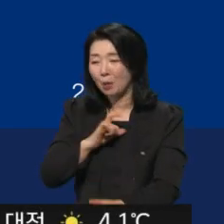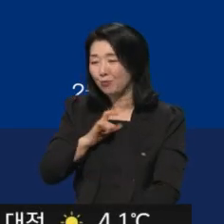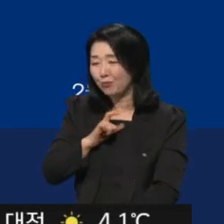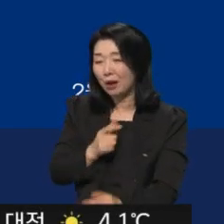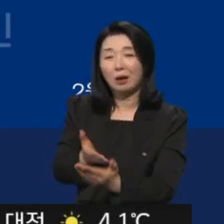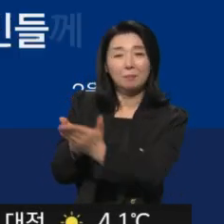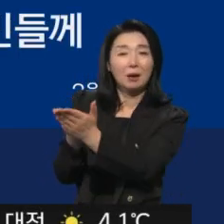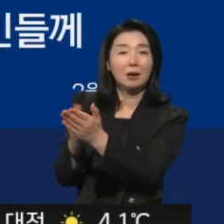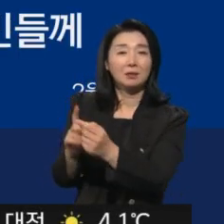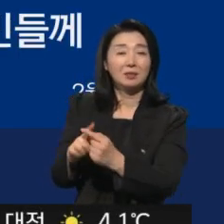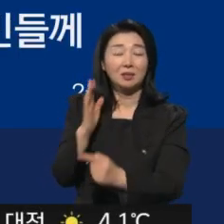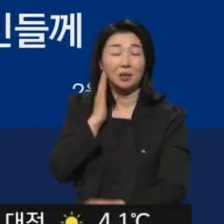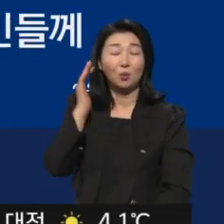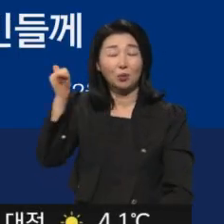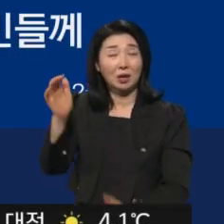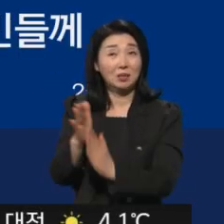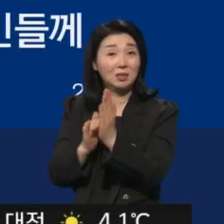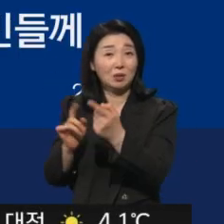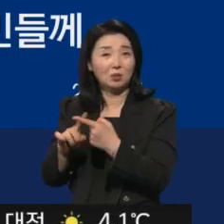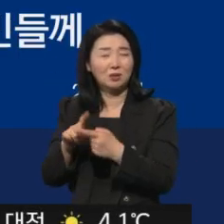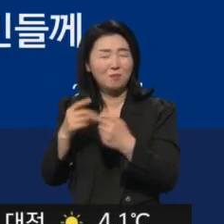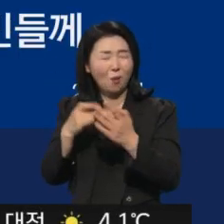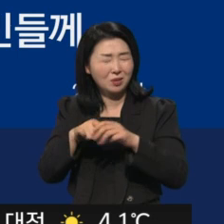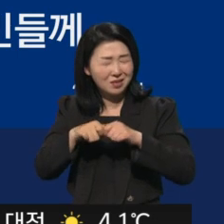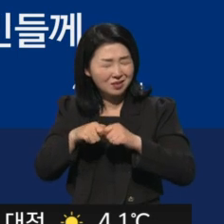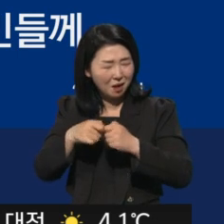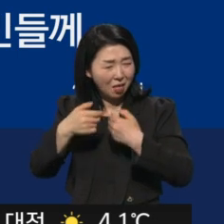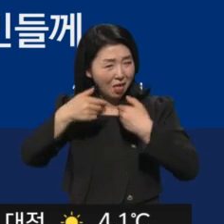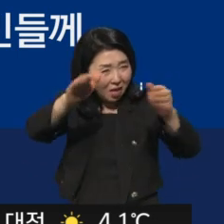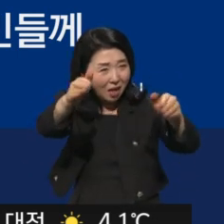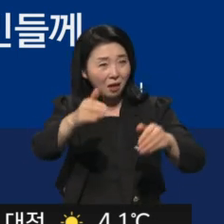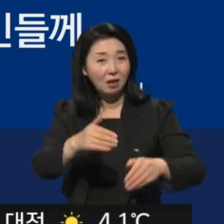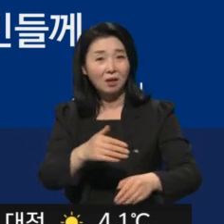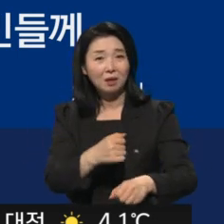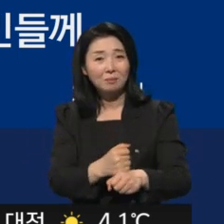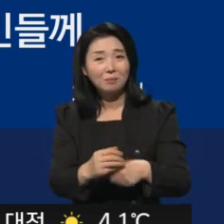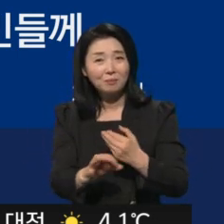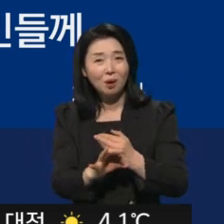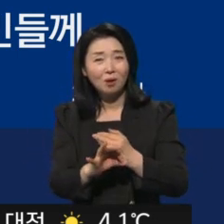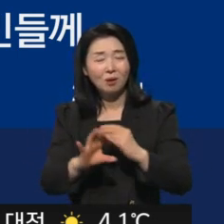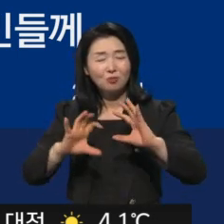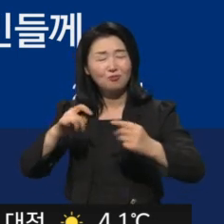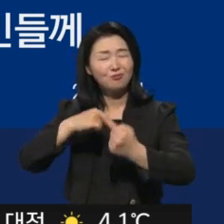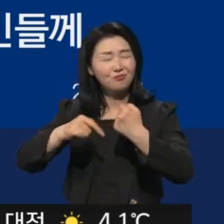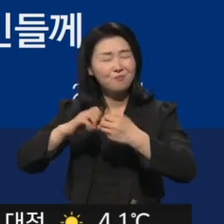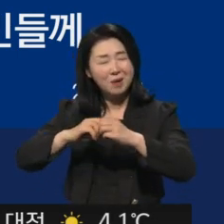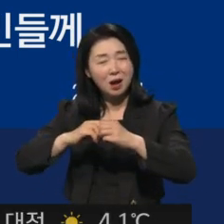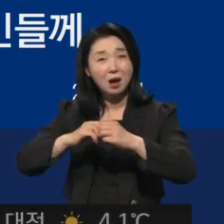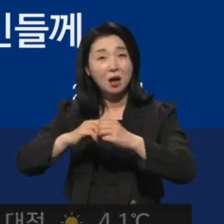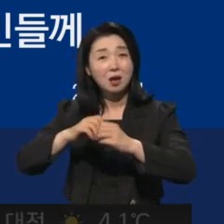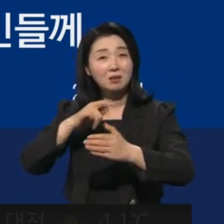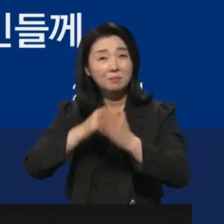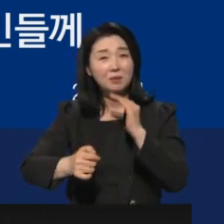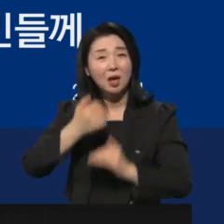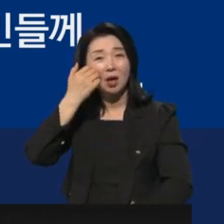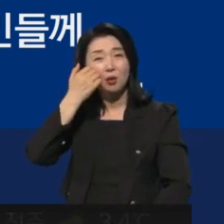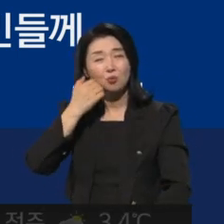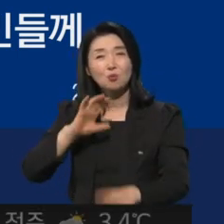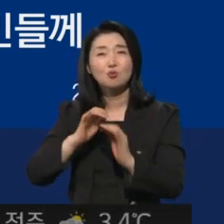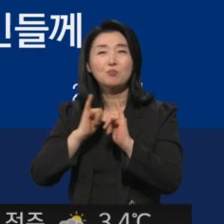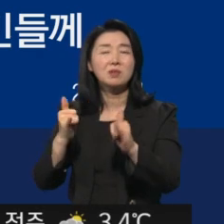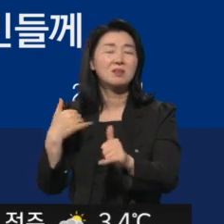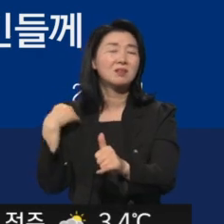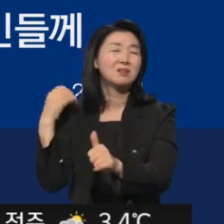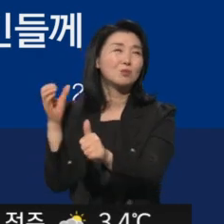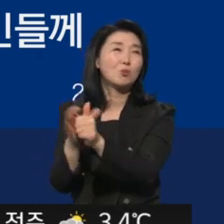대해 대통령과 그 가족이 일일이 직접 대응해야 한다면 국정은 마비되고 그 피해는 고스란히 국민들께